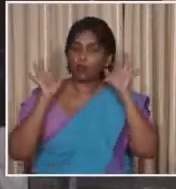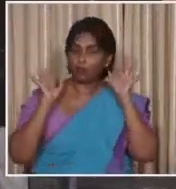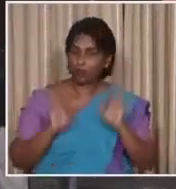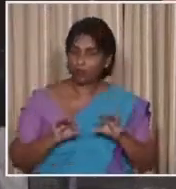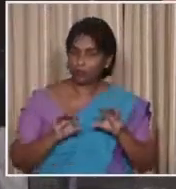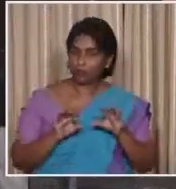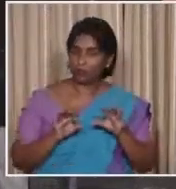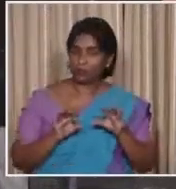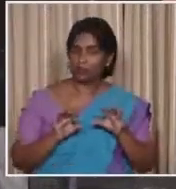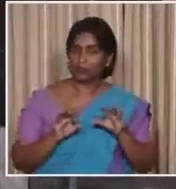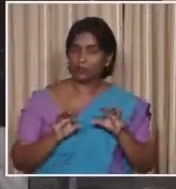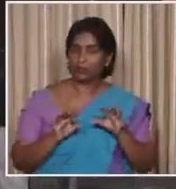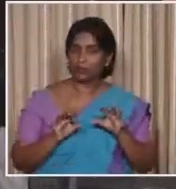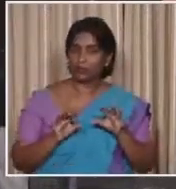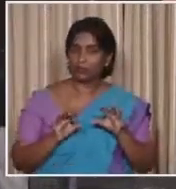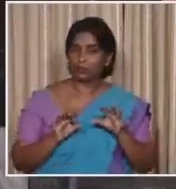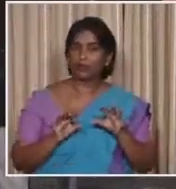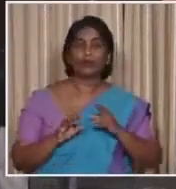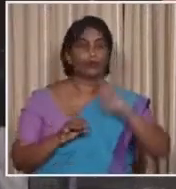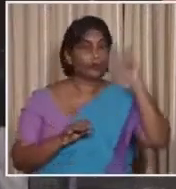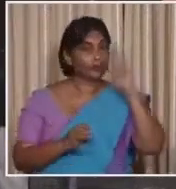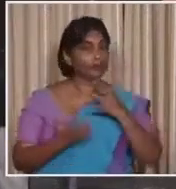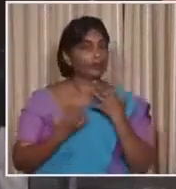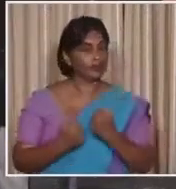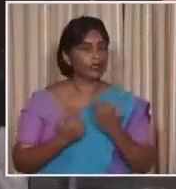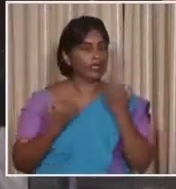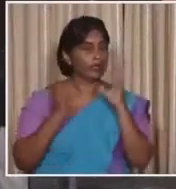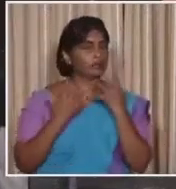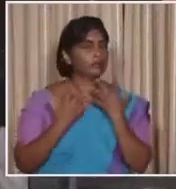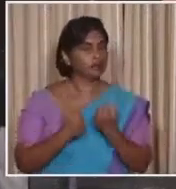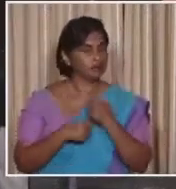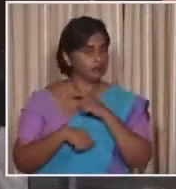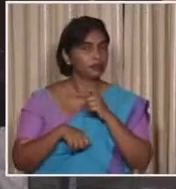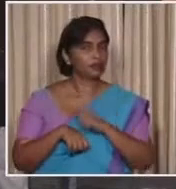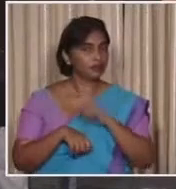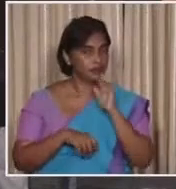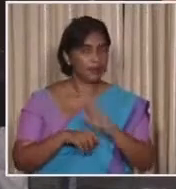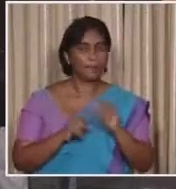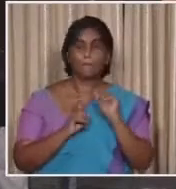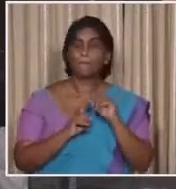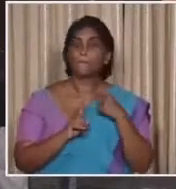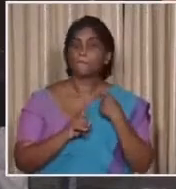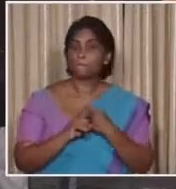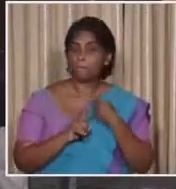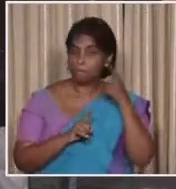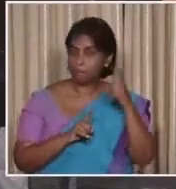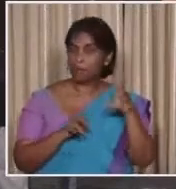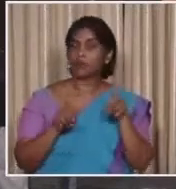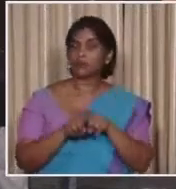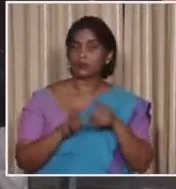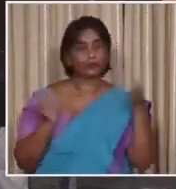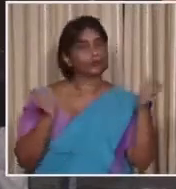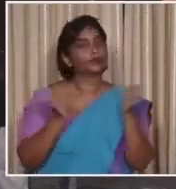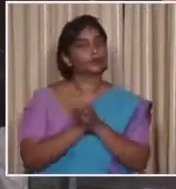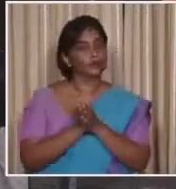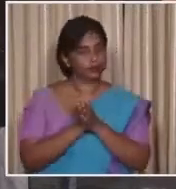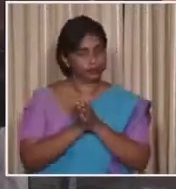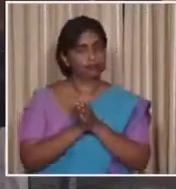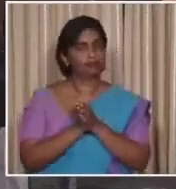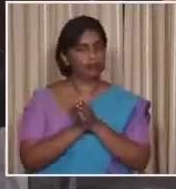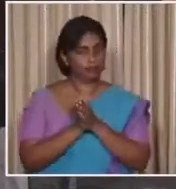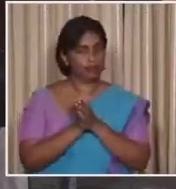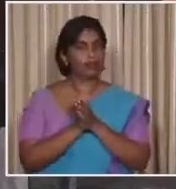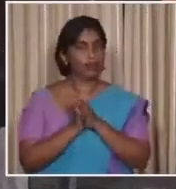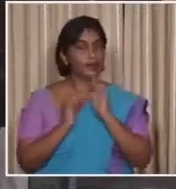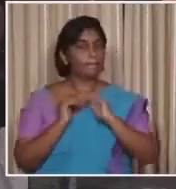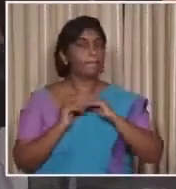อันนี้ทุ่มีอุนราเฮียรันเดดปากีสถานอินเดียวิลเลรันเดฟิรินดาลุมอินเดียวิลเลรักกัมมุ